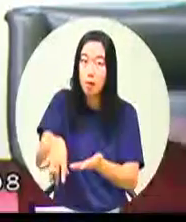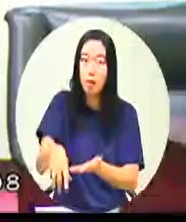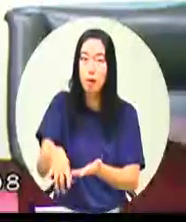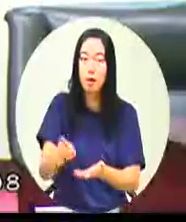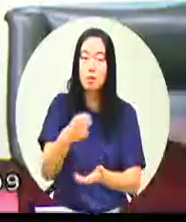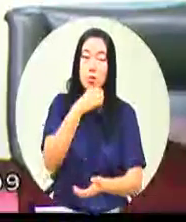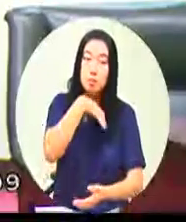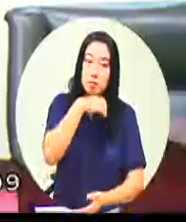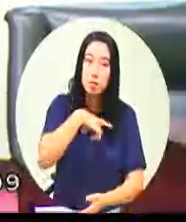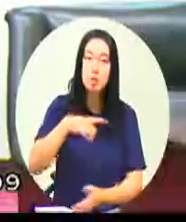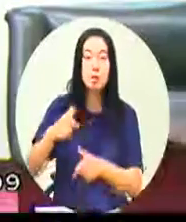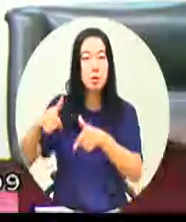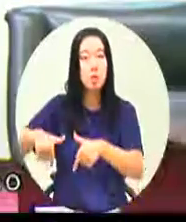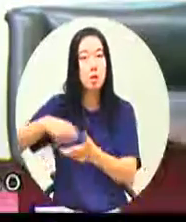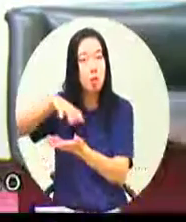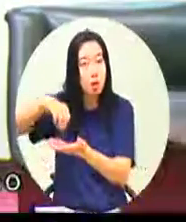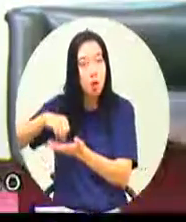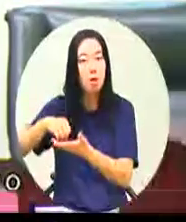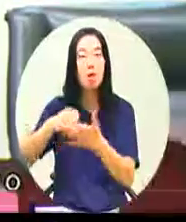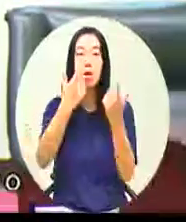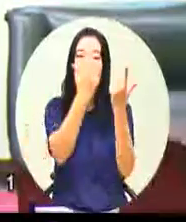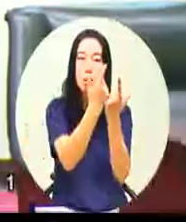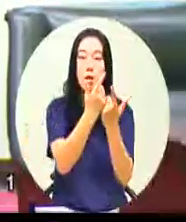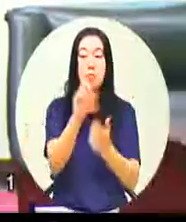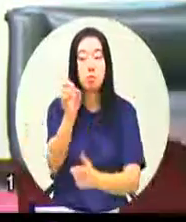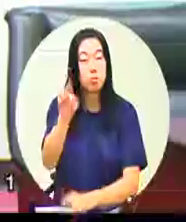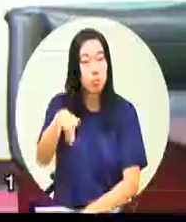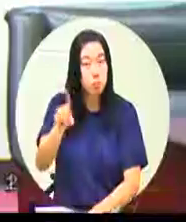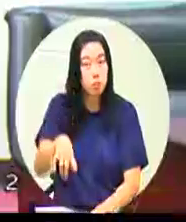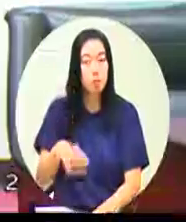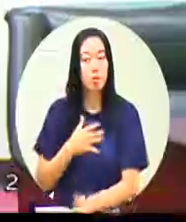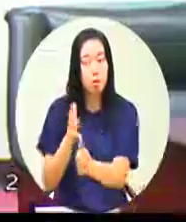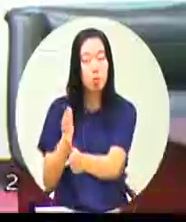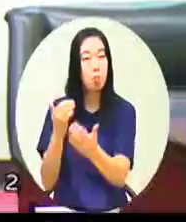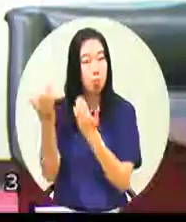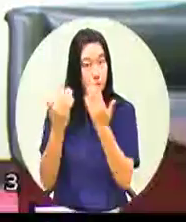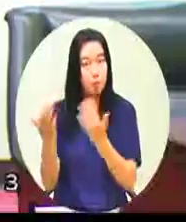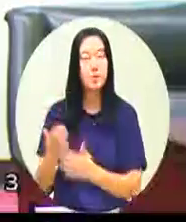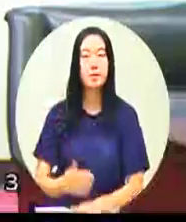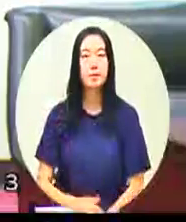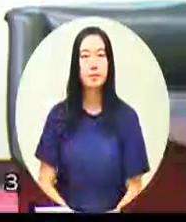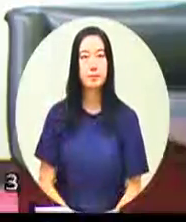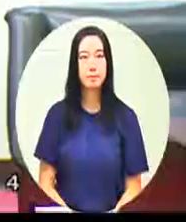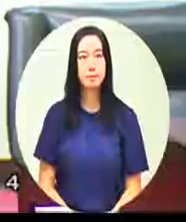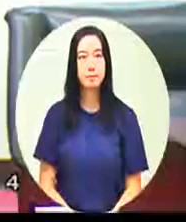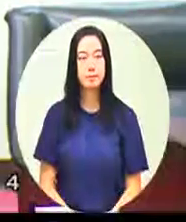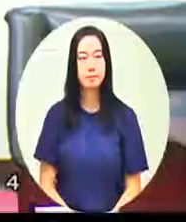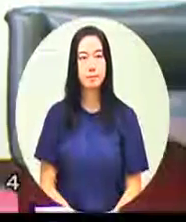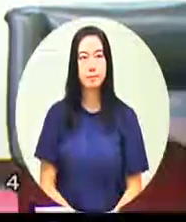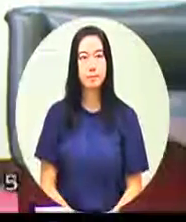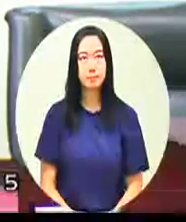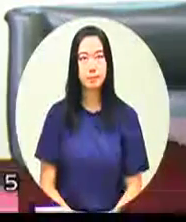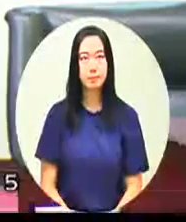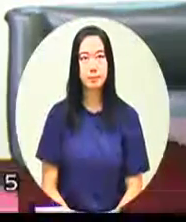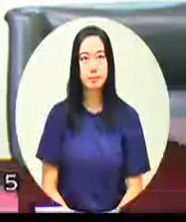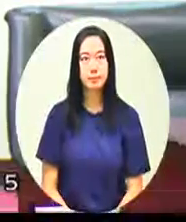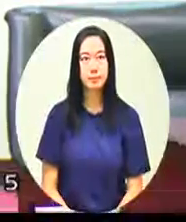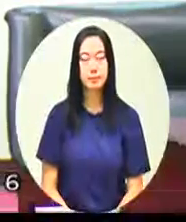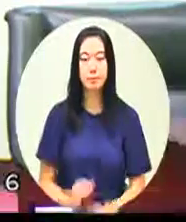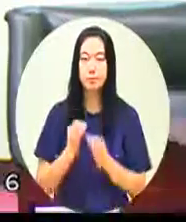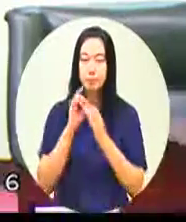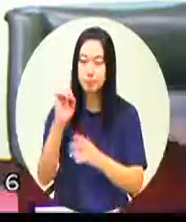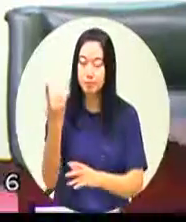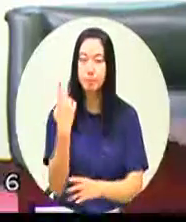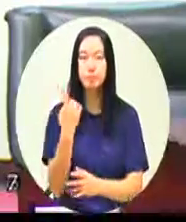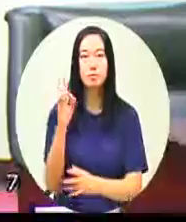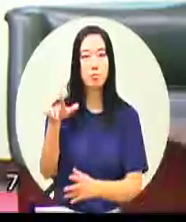东来，为台北来，要直接在查证当中，要直接当场要去查出这个菜是从哪